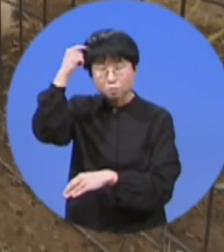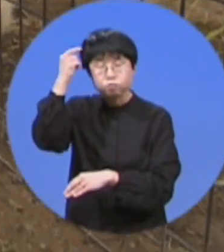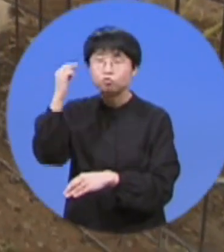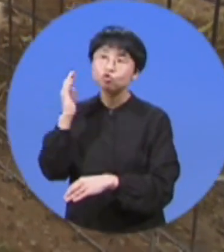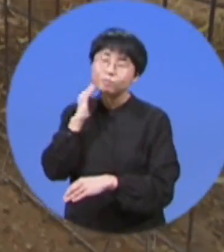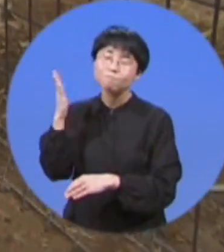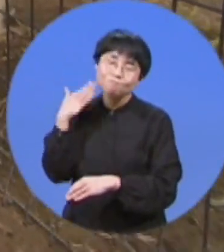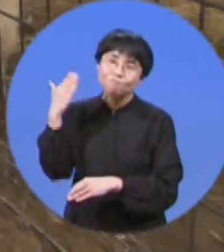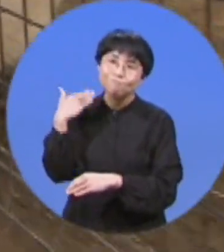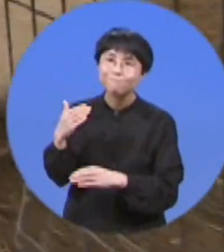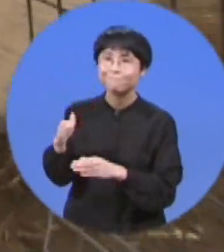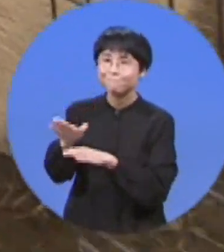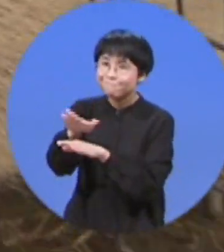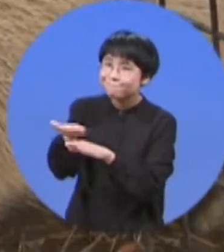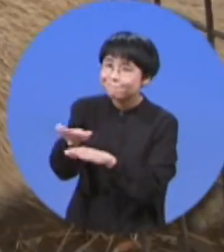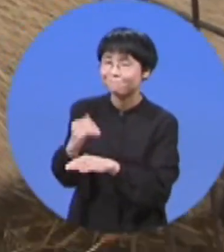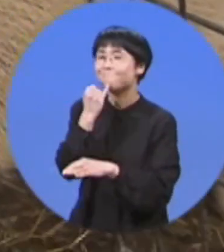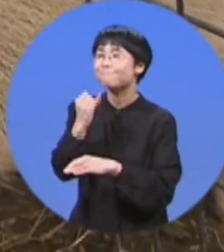首元とか。